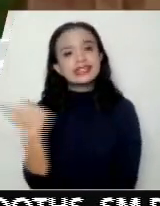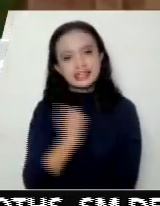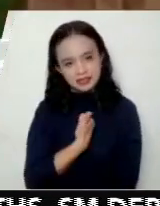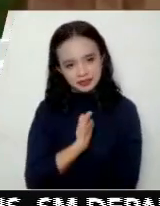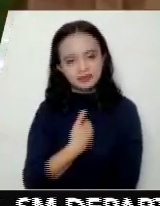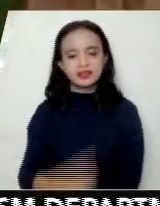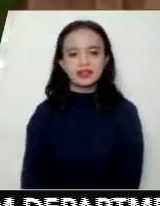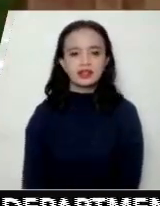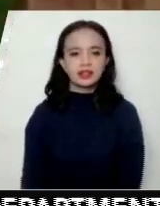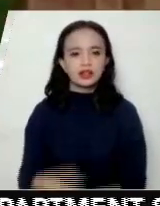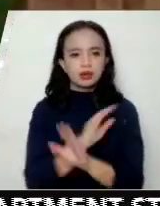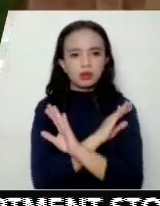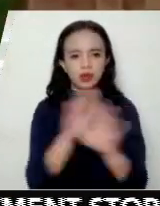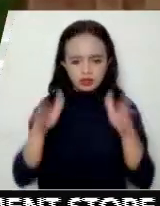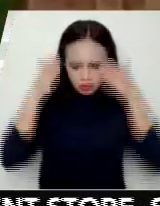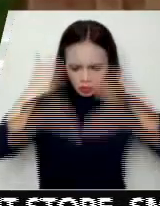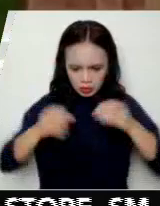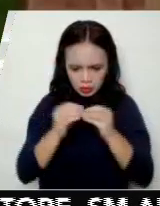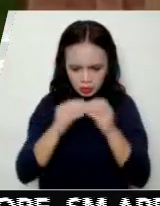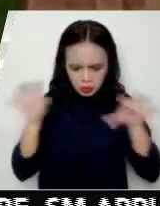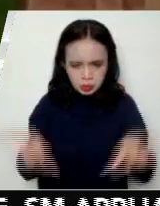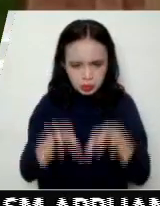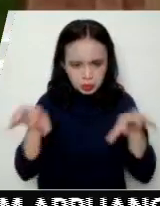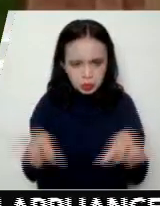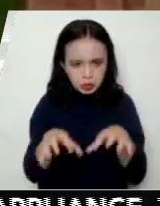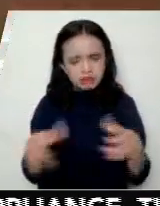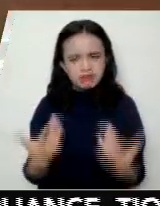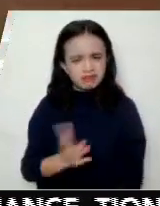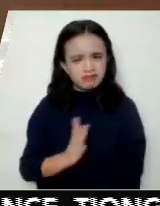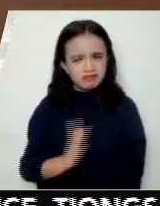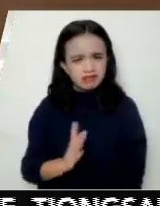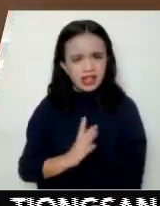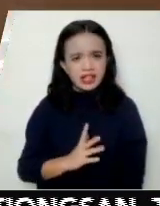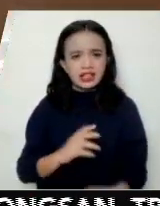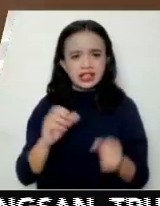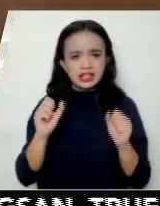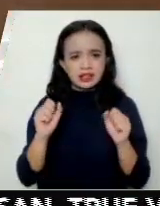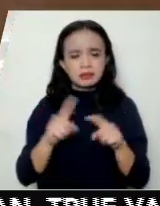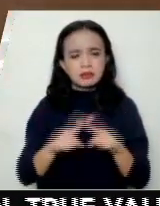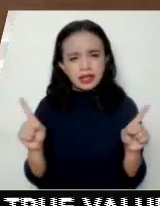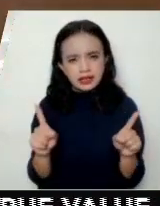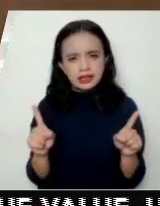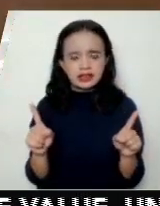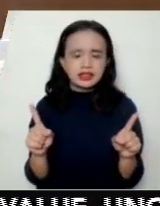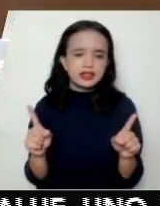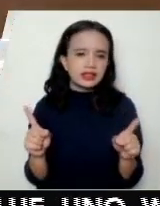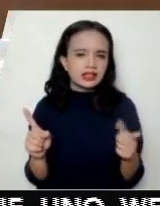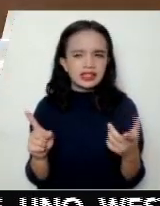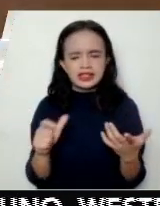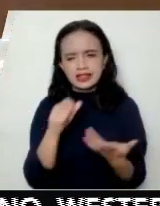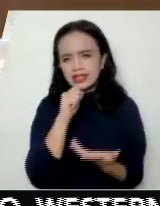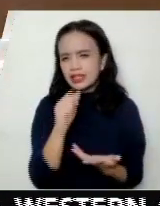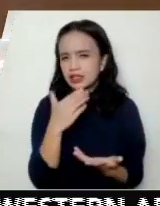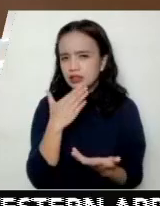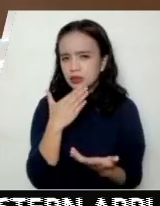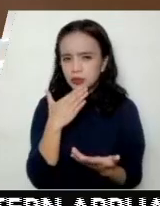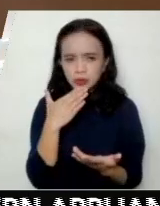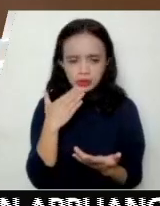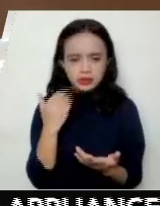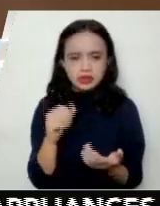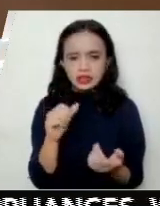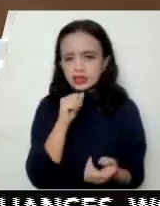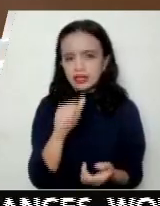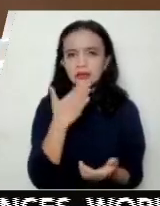todong work kasi ' ba parang Okay lang pwede naman tum pero parang hindi din Mas magbigay ng oras sa sarili mo ' ba